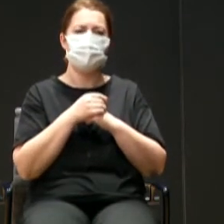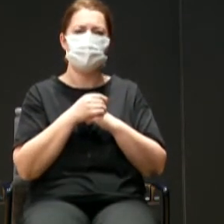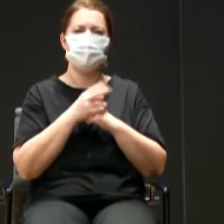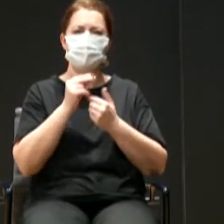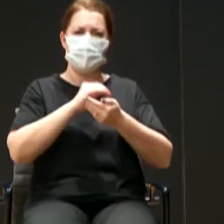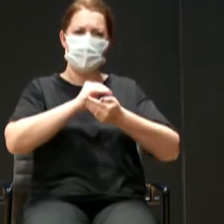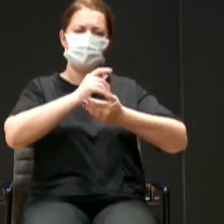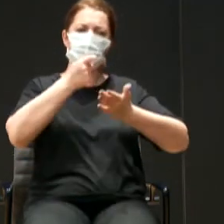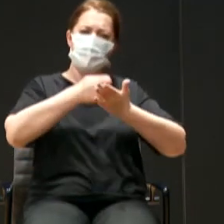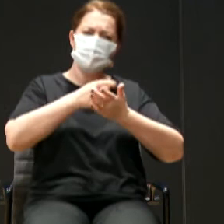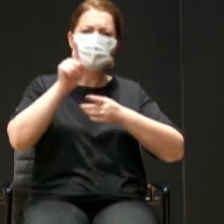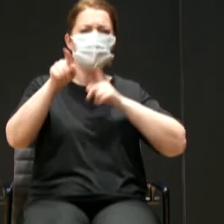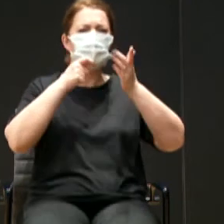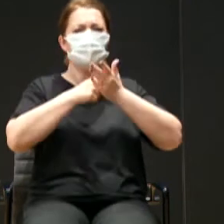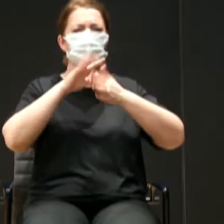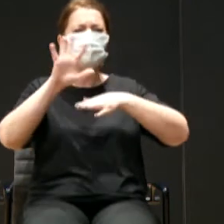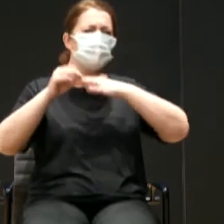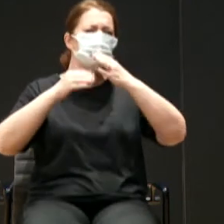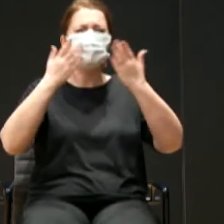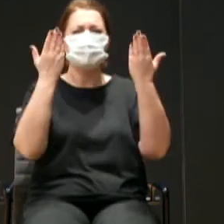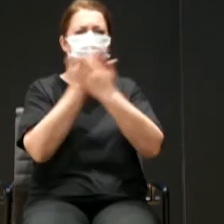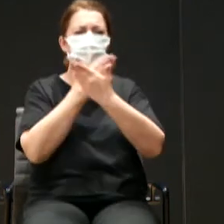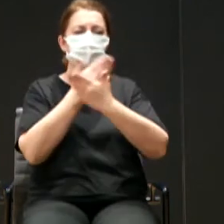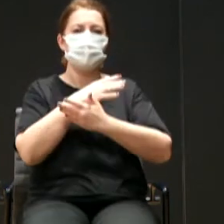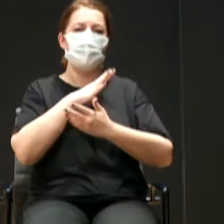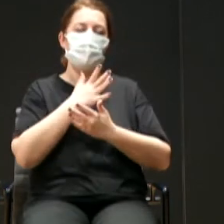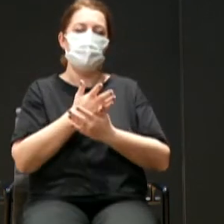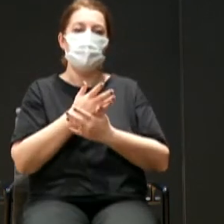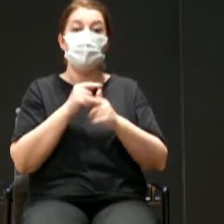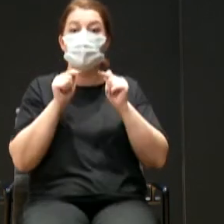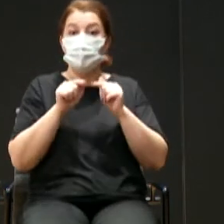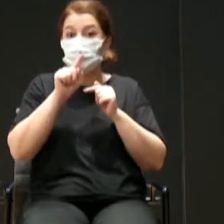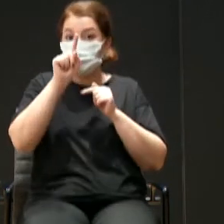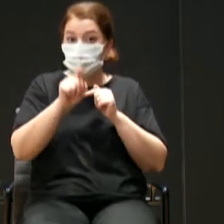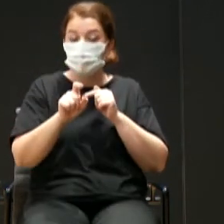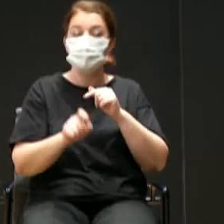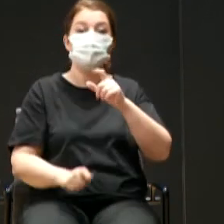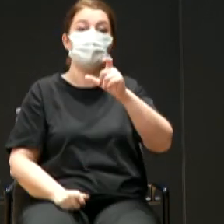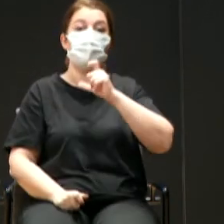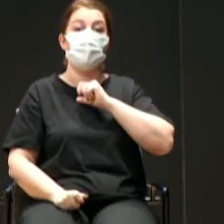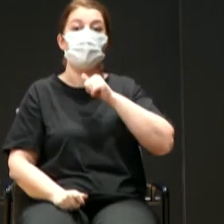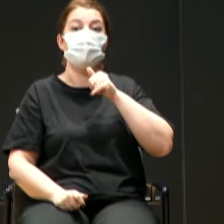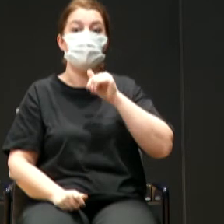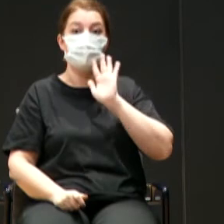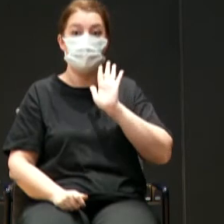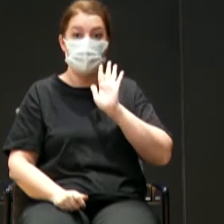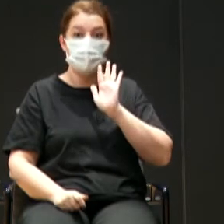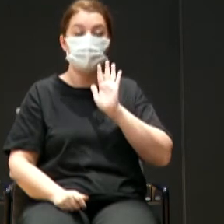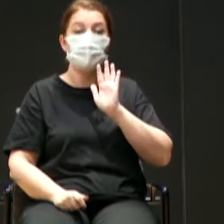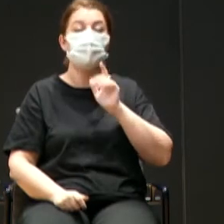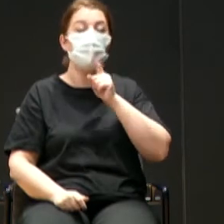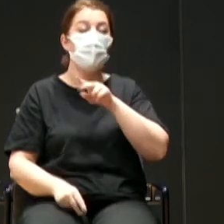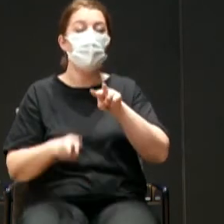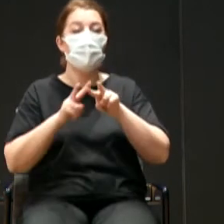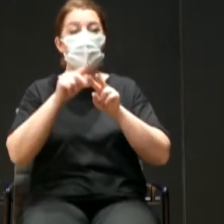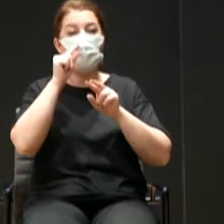hazineye ödüyoruz, bilmem nereye ödüyoruz. Bir sürü çelişkisi vardı. Ya bu soruyu cevaplamadan, Mülayim Demirtaş bu sorunun